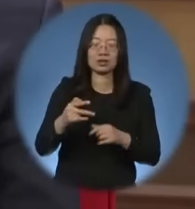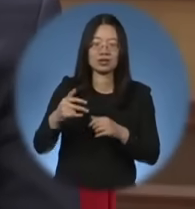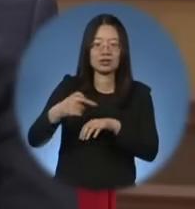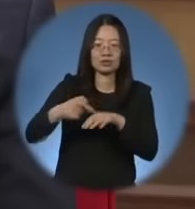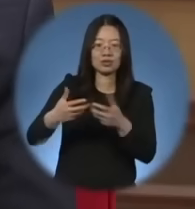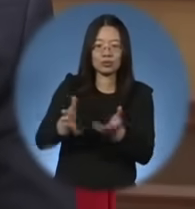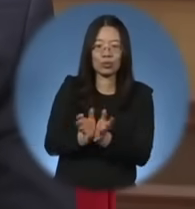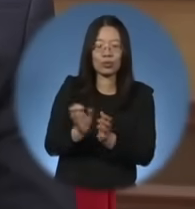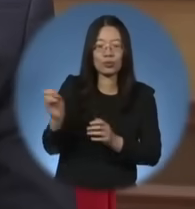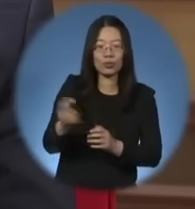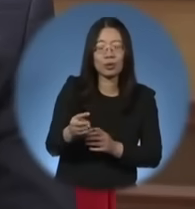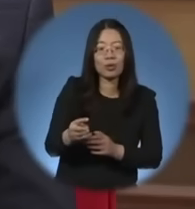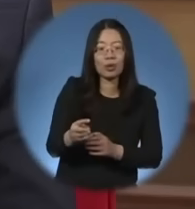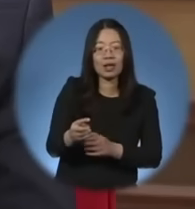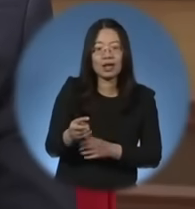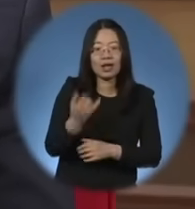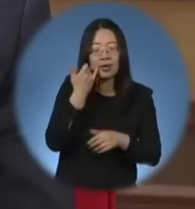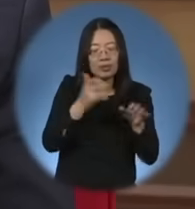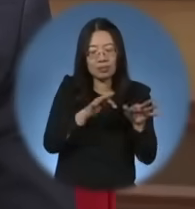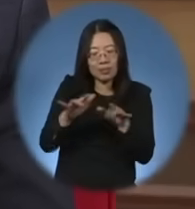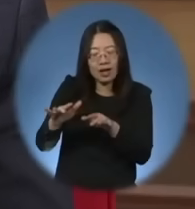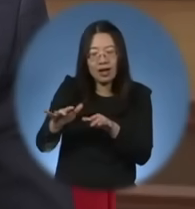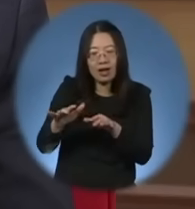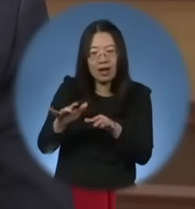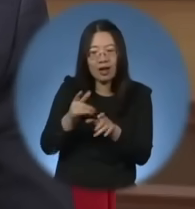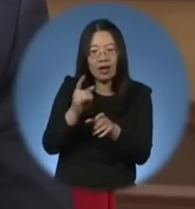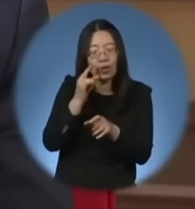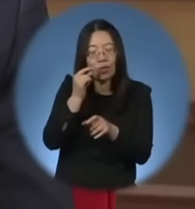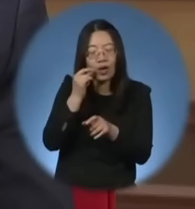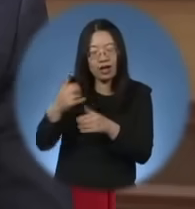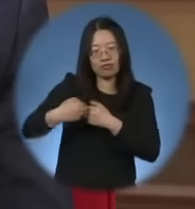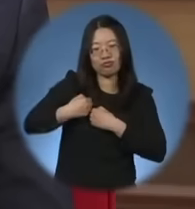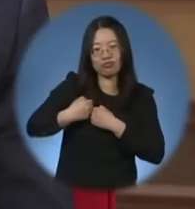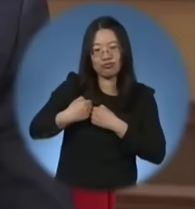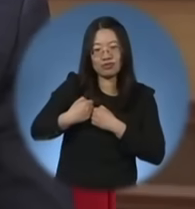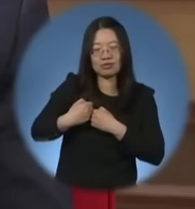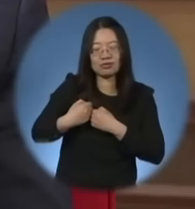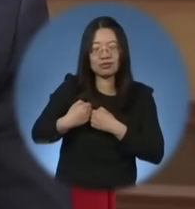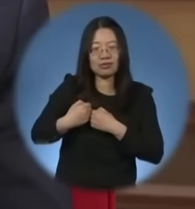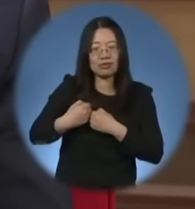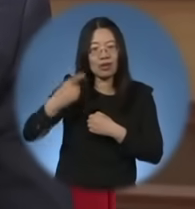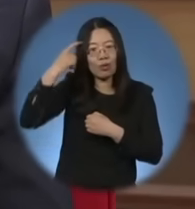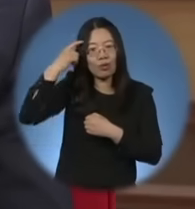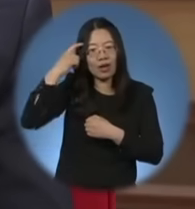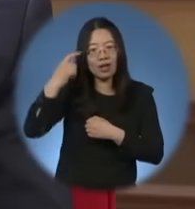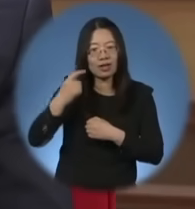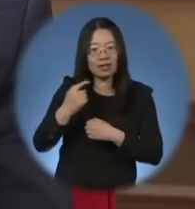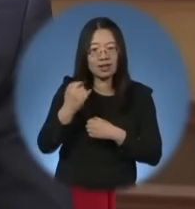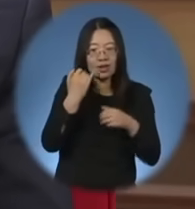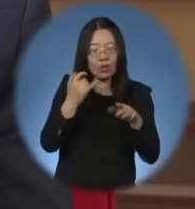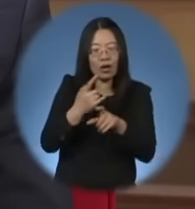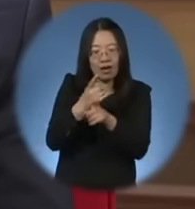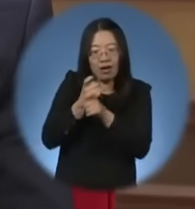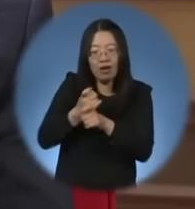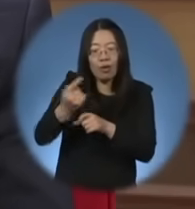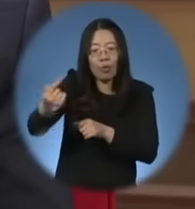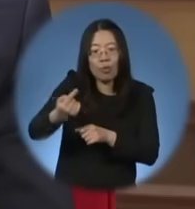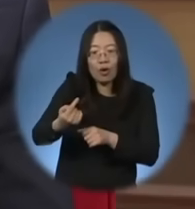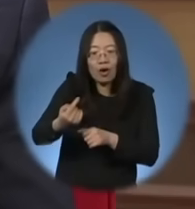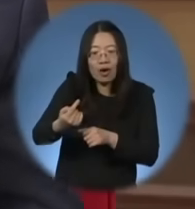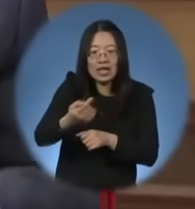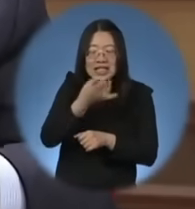여진이 또 해 해변가에 외구 뭐 외구 외고는 해 한 적이